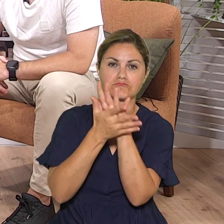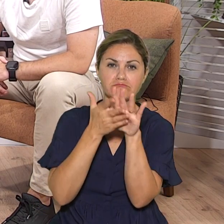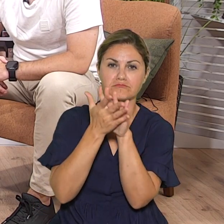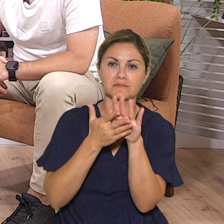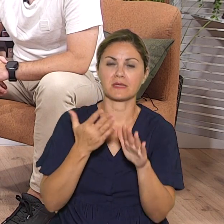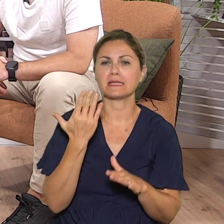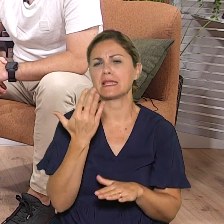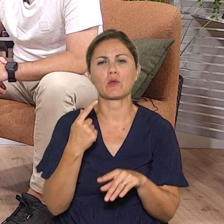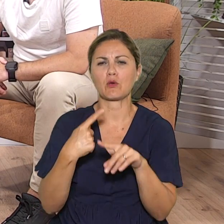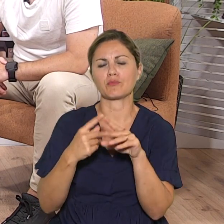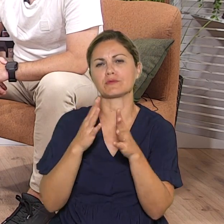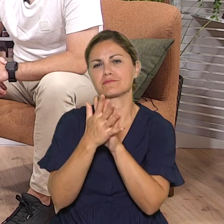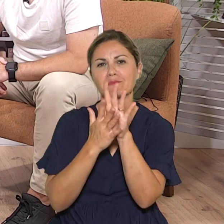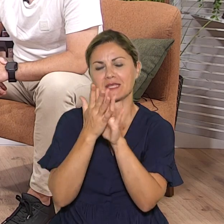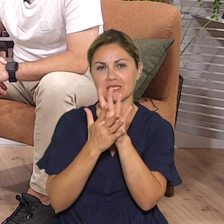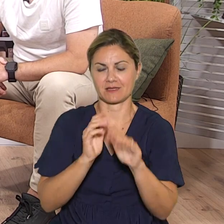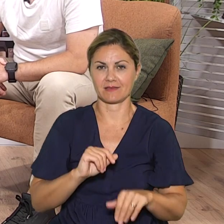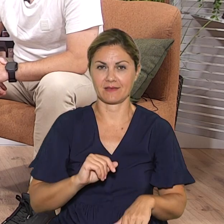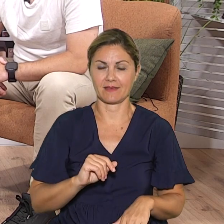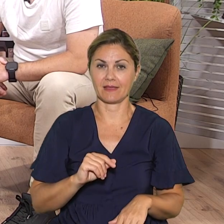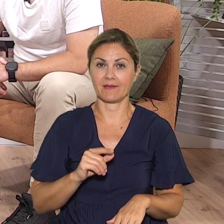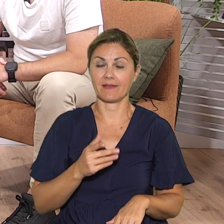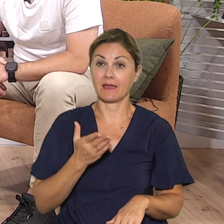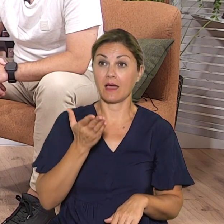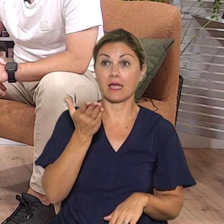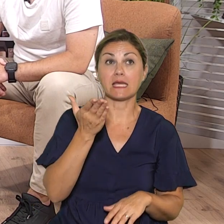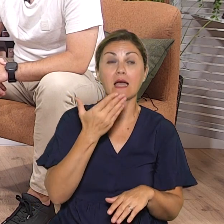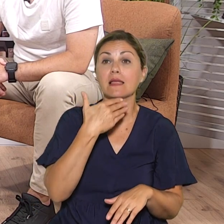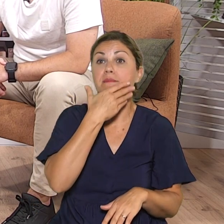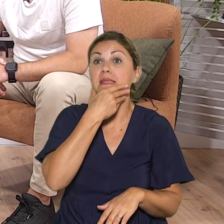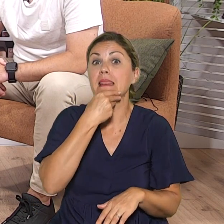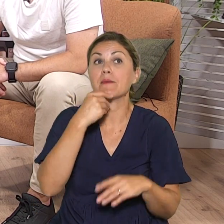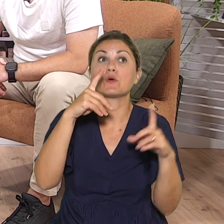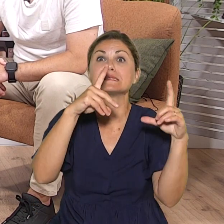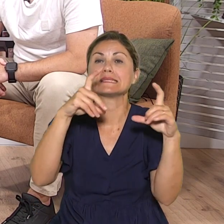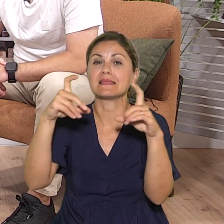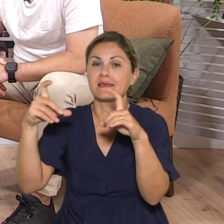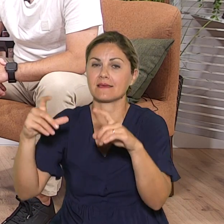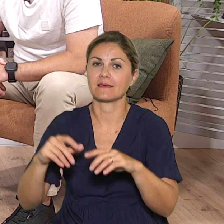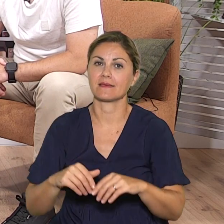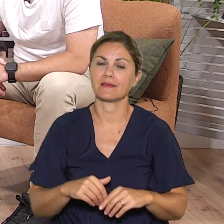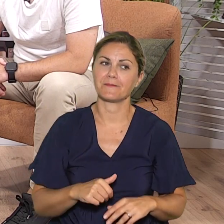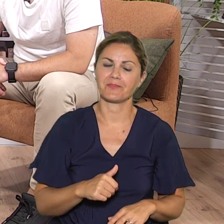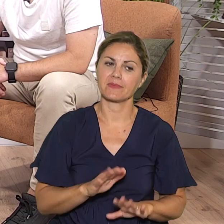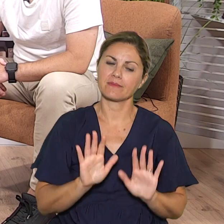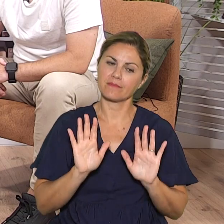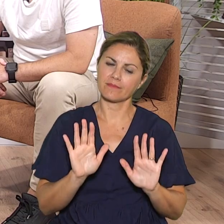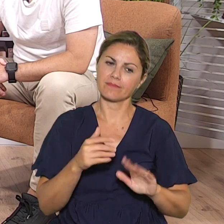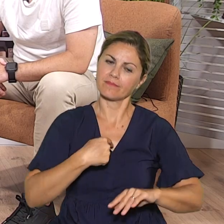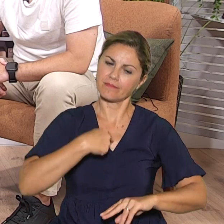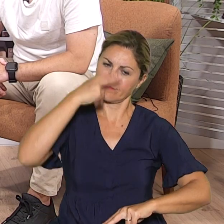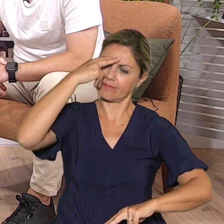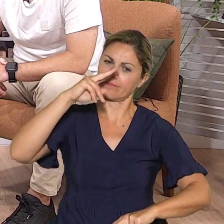sam jednu postolarsku radnju, tamo sam često dolazila, divila sam se njezinim slikama i to tako. I onda sam jednog dana rekla,